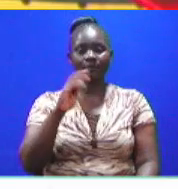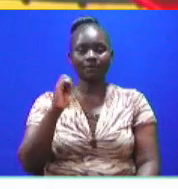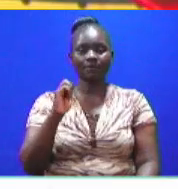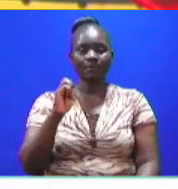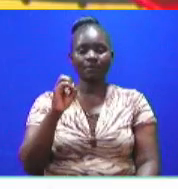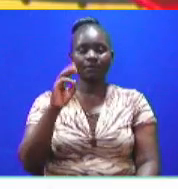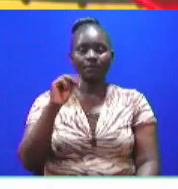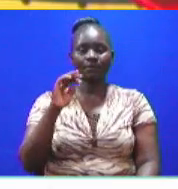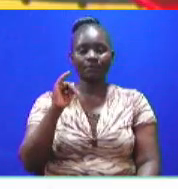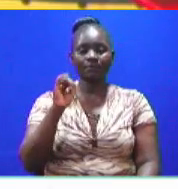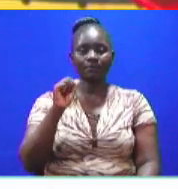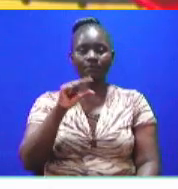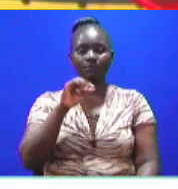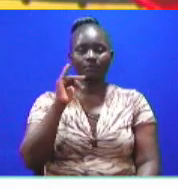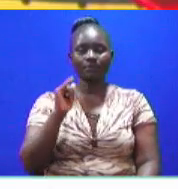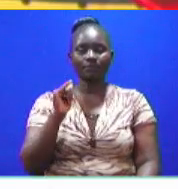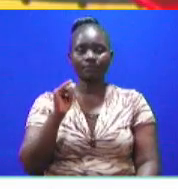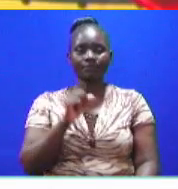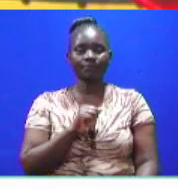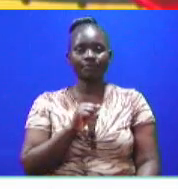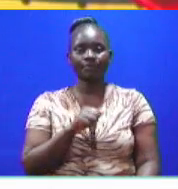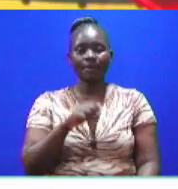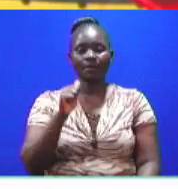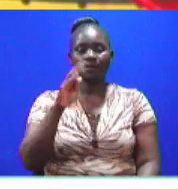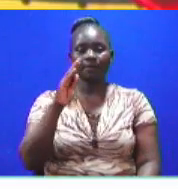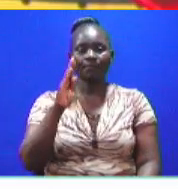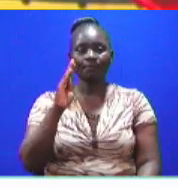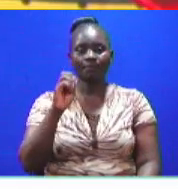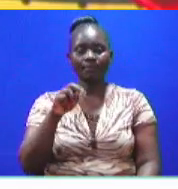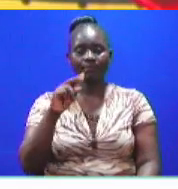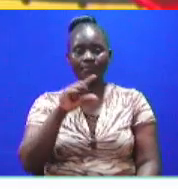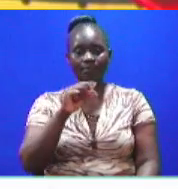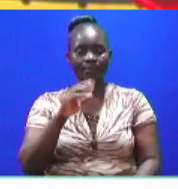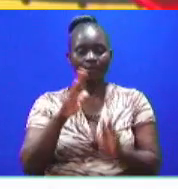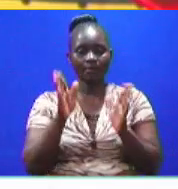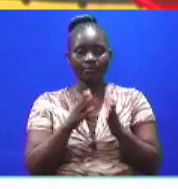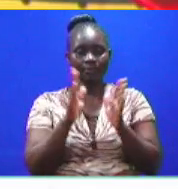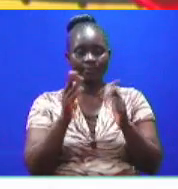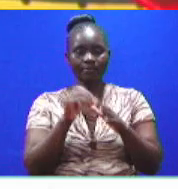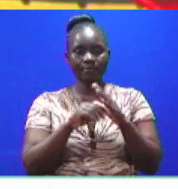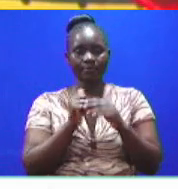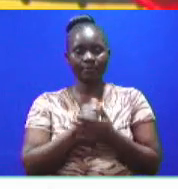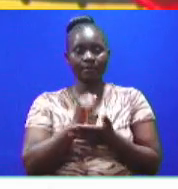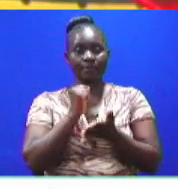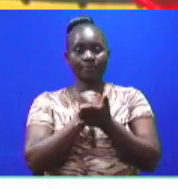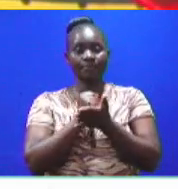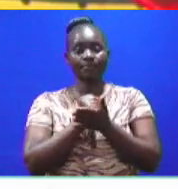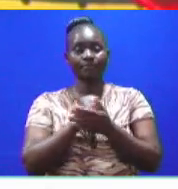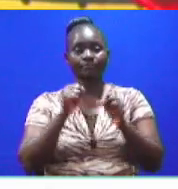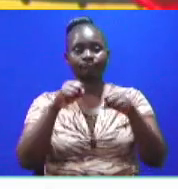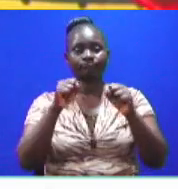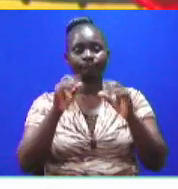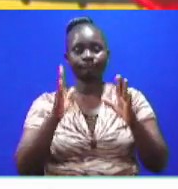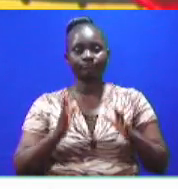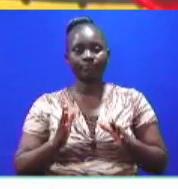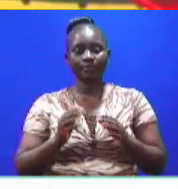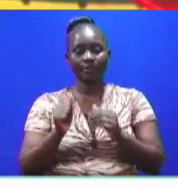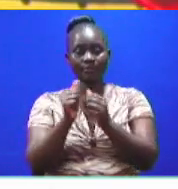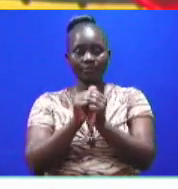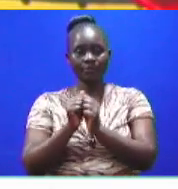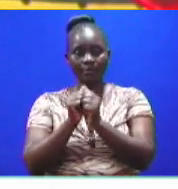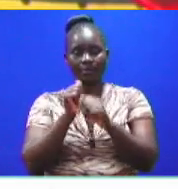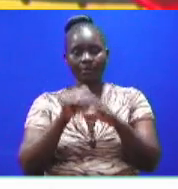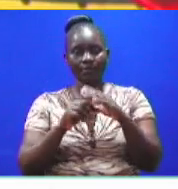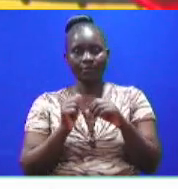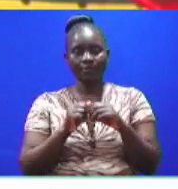na abigo olio bogu sero vini senta buga panyara kwa bago segeta nga panyara boda boda bo panyara kwa bago kwewe kana amo ansebi